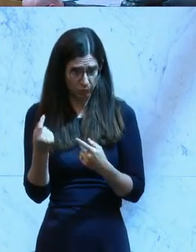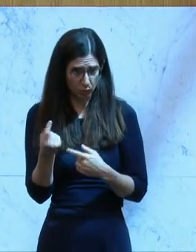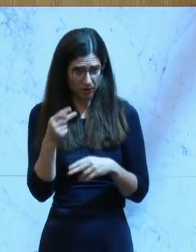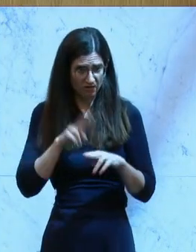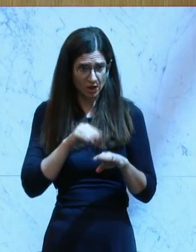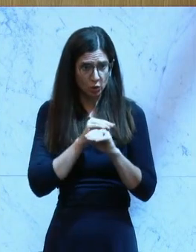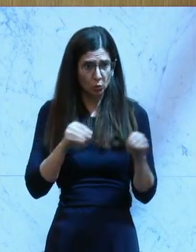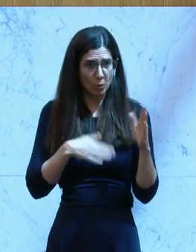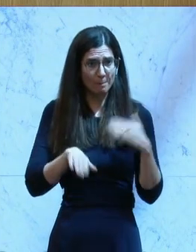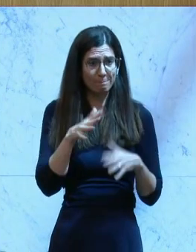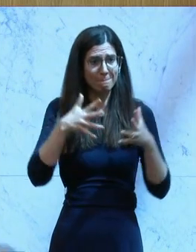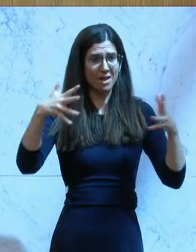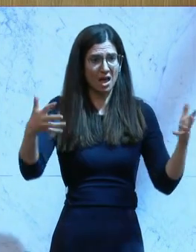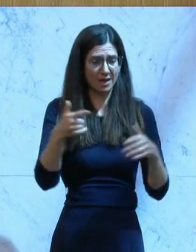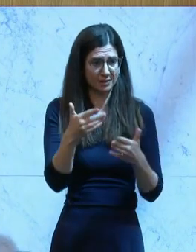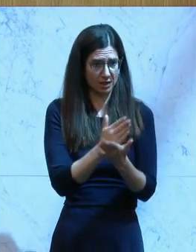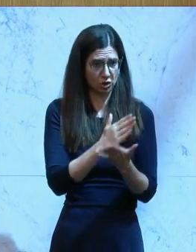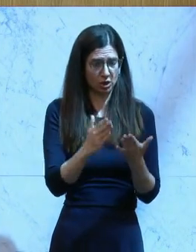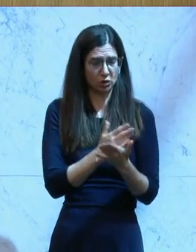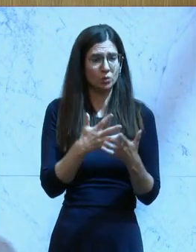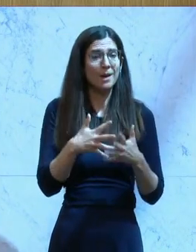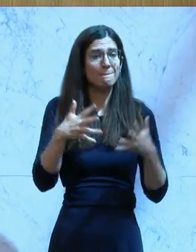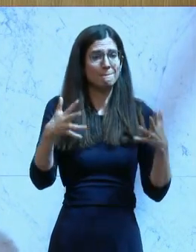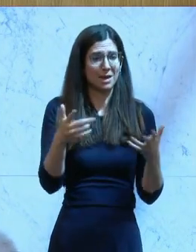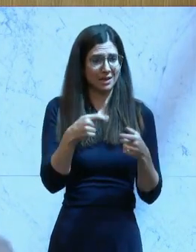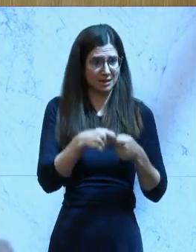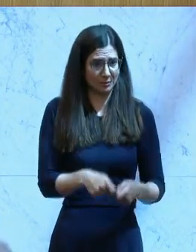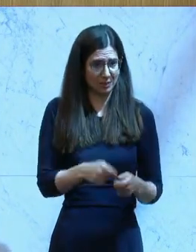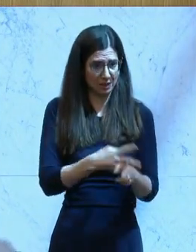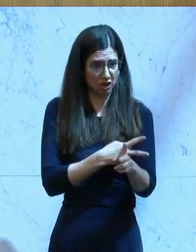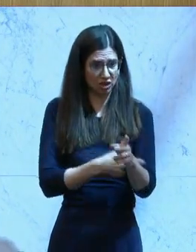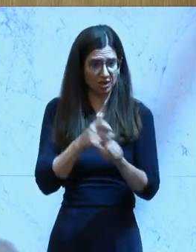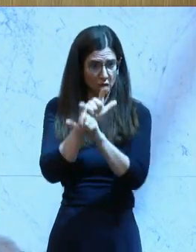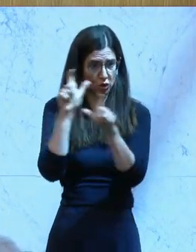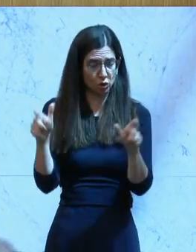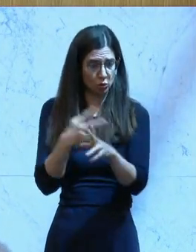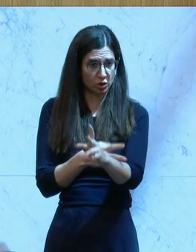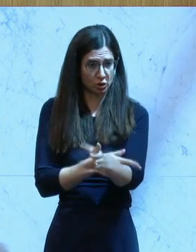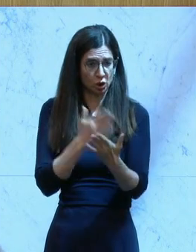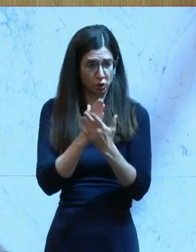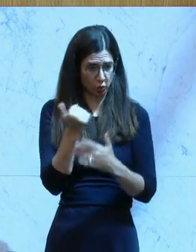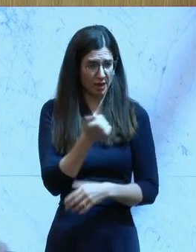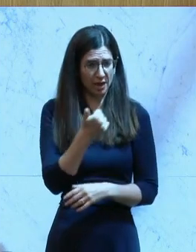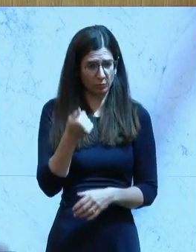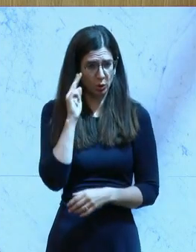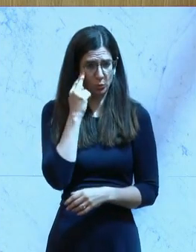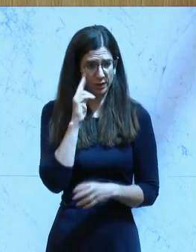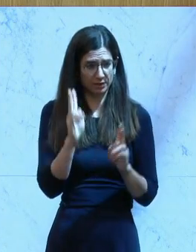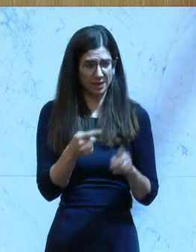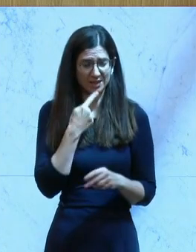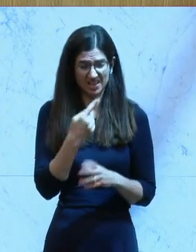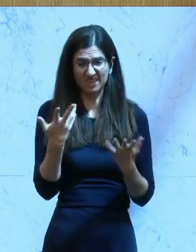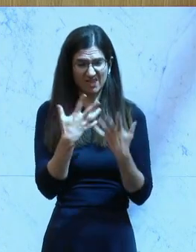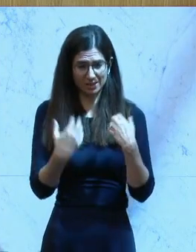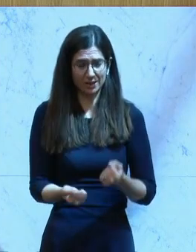noch Mehrheitsentscheidungen gibt und die Mehrheit der Mitgliedstaaten jedoch Schuldenstaaten sind? Haben Sie darüber schon einmal nachgedacht? Ich kann nicht sagen, was